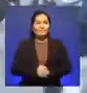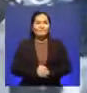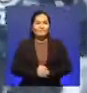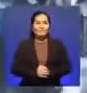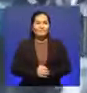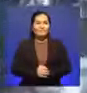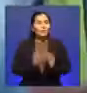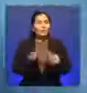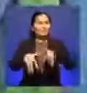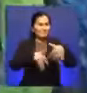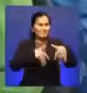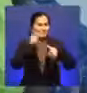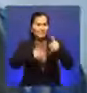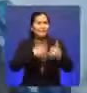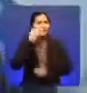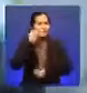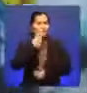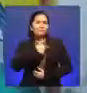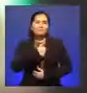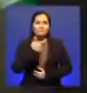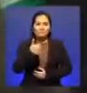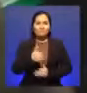ถมยังมีผู้คนน่ารักและใจดี